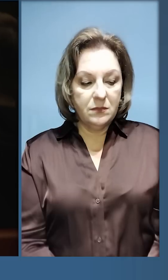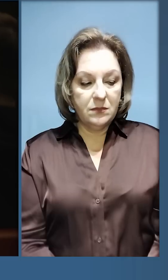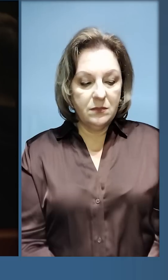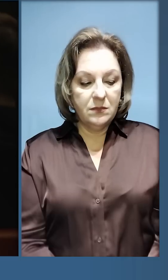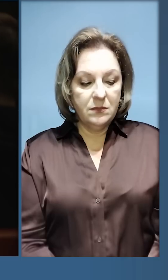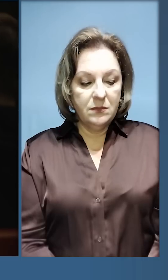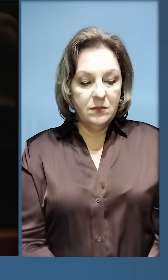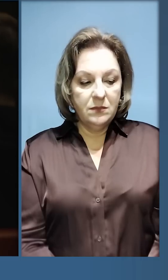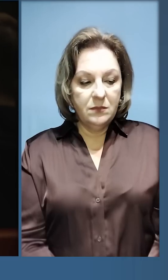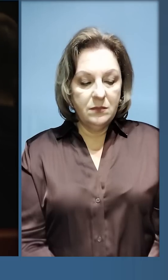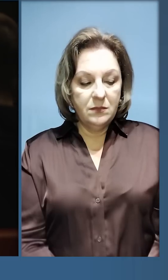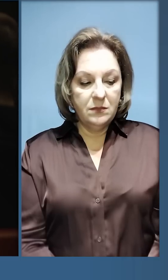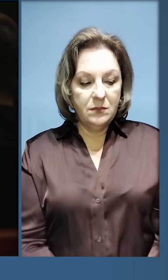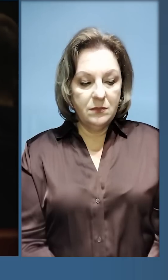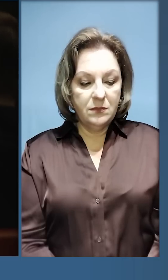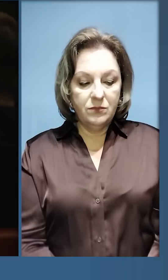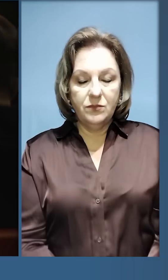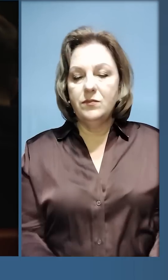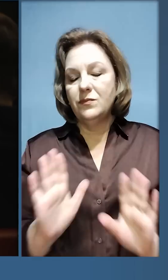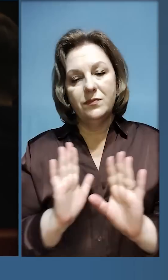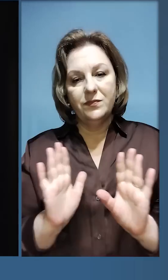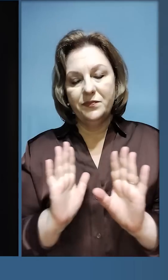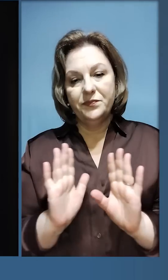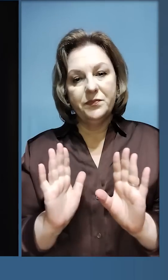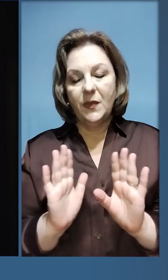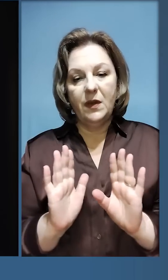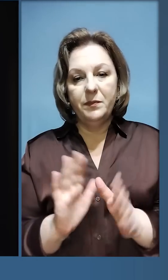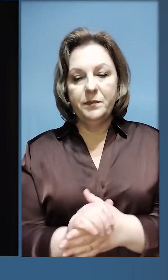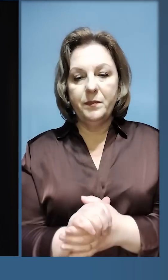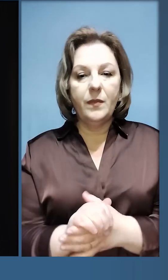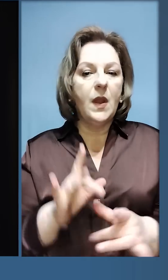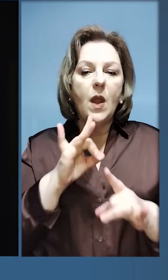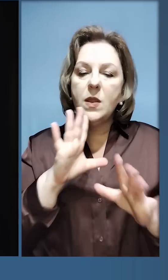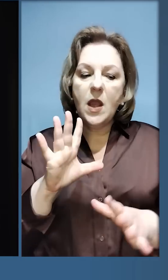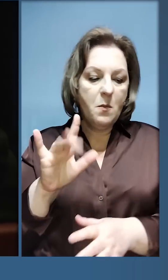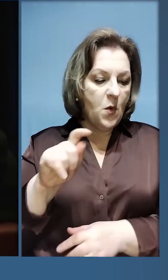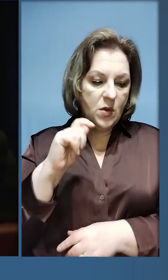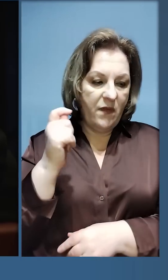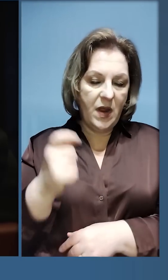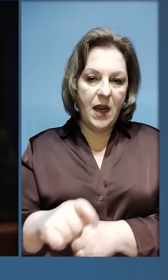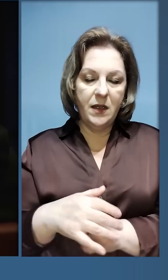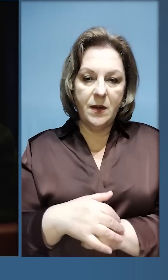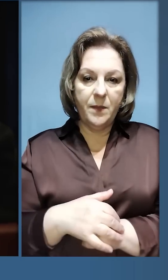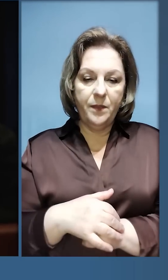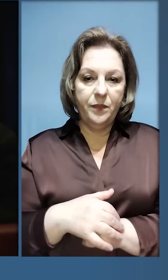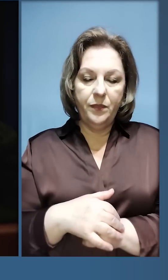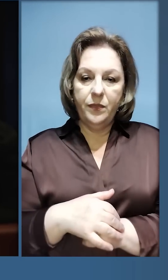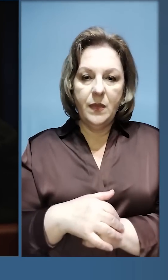died. Would this continue? Ні. Не буде війни. Не